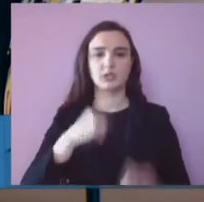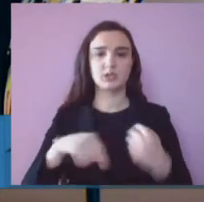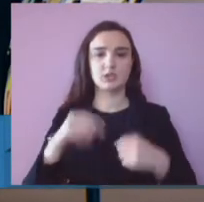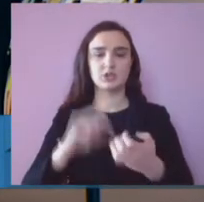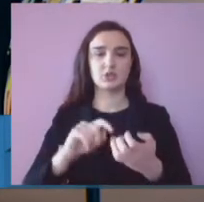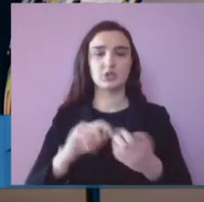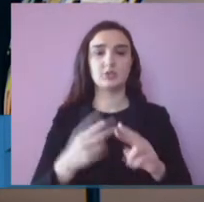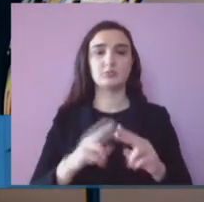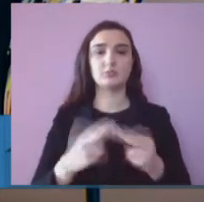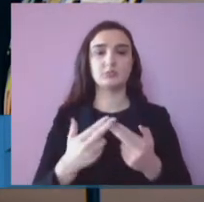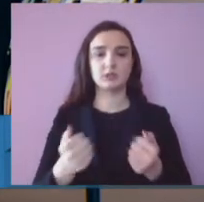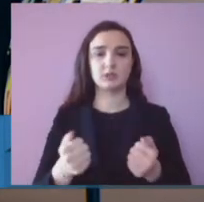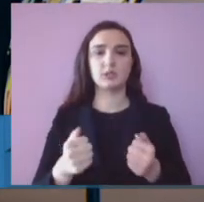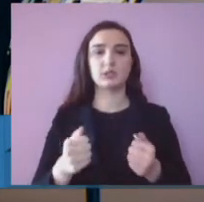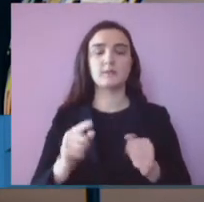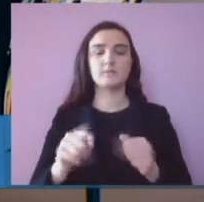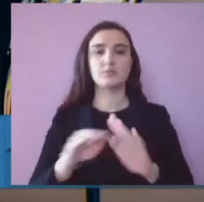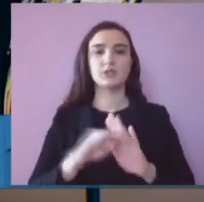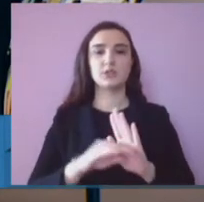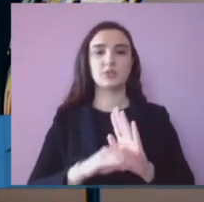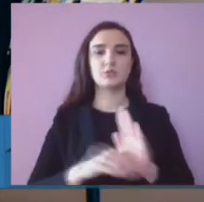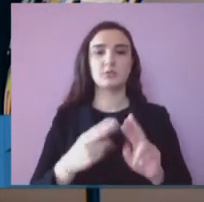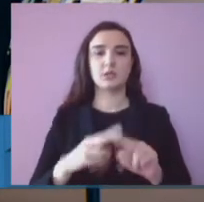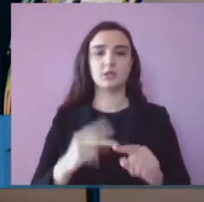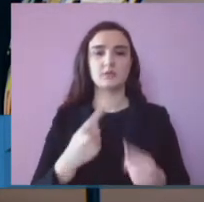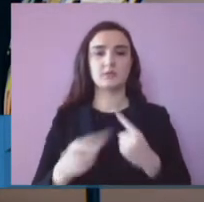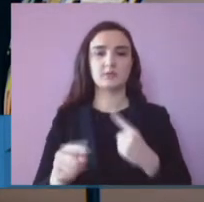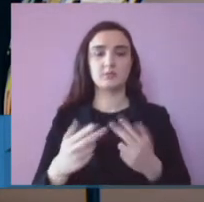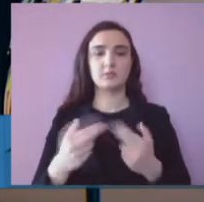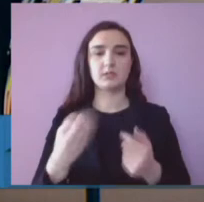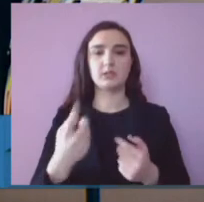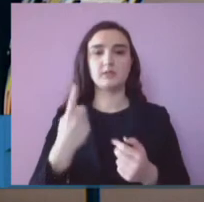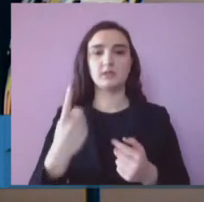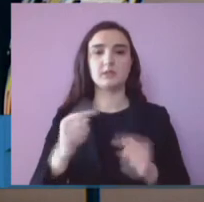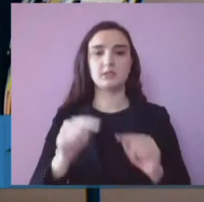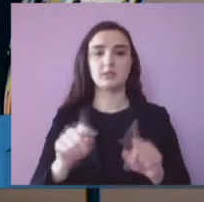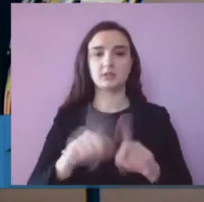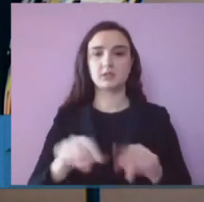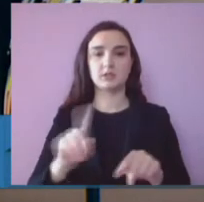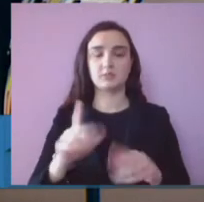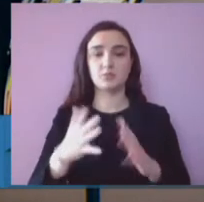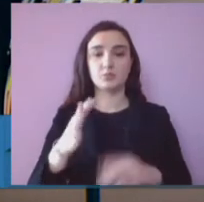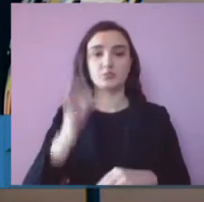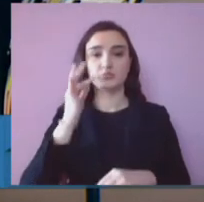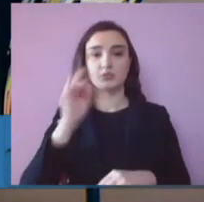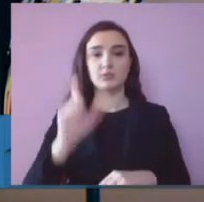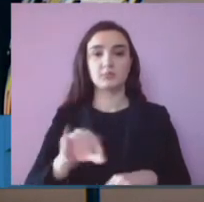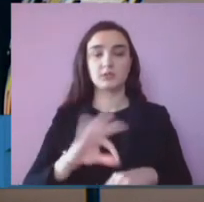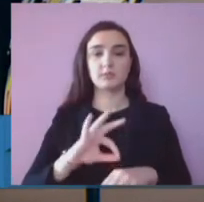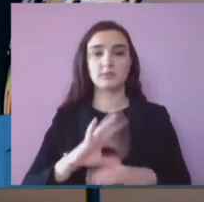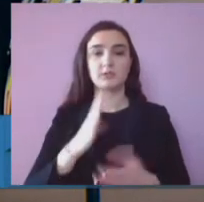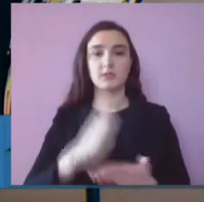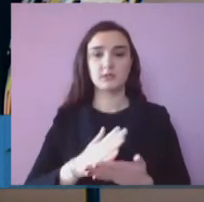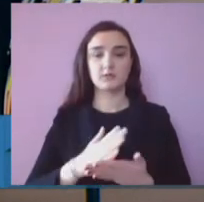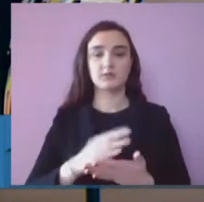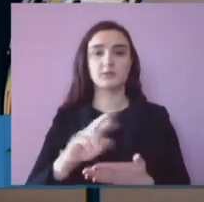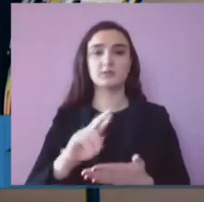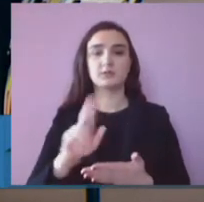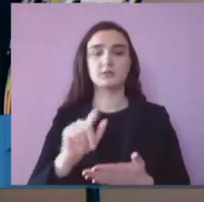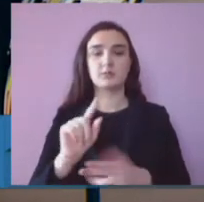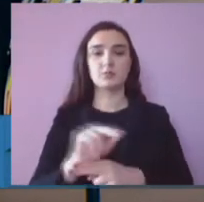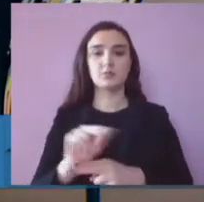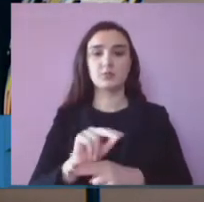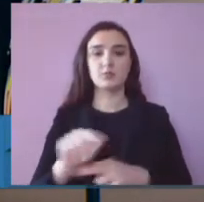დიახაც კრიტერიუმი აქ განსხვავდება. და კიდევ ერთი ასეთი მომენტი. თუ ადამიანს შაქრიანი დიაბეტი აქვს და კურნალობს ის